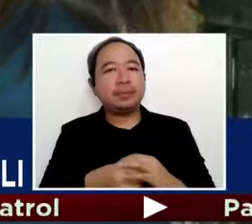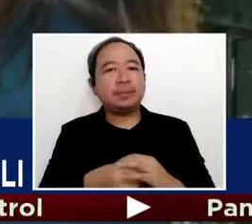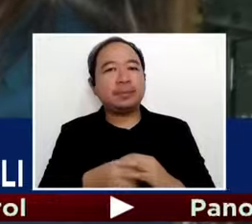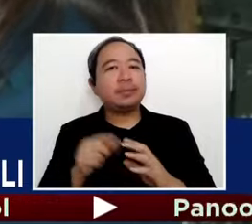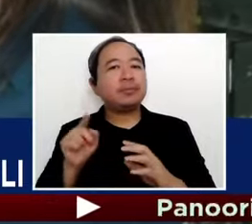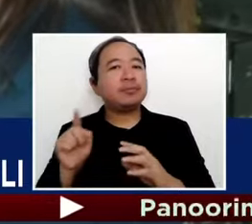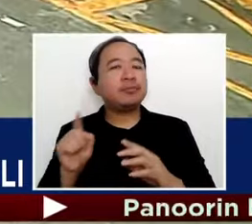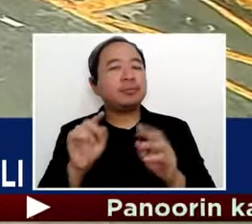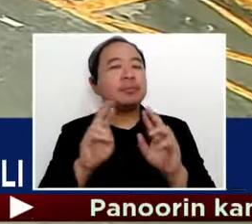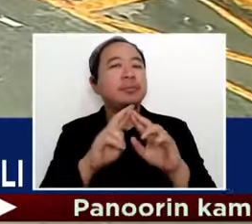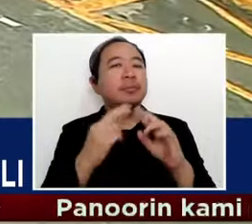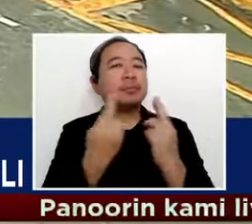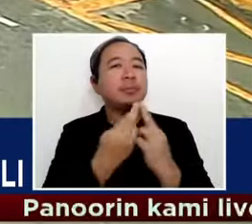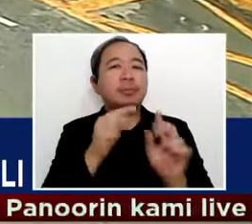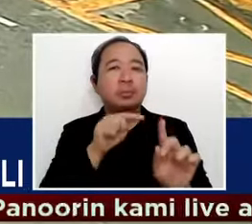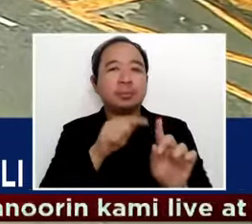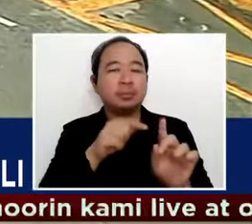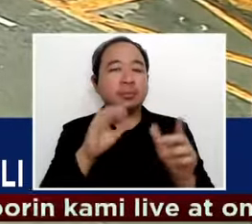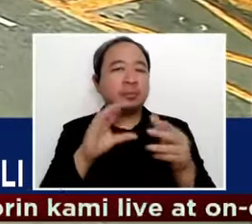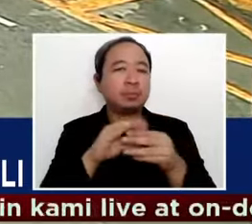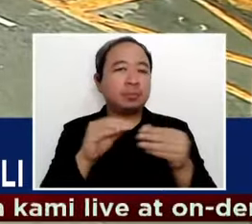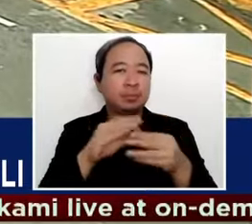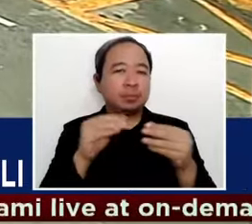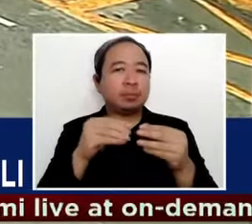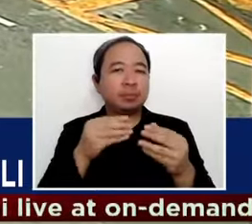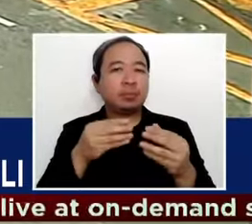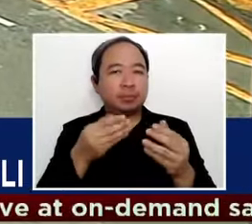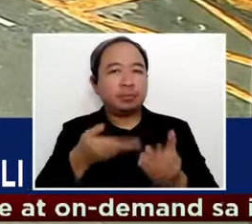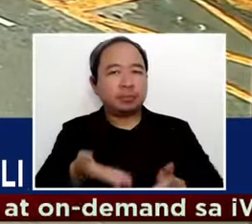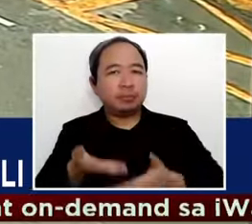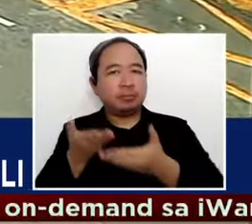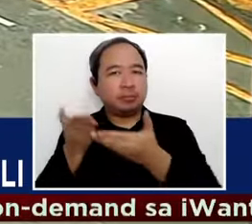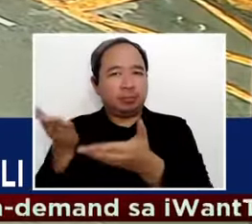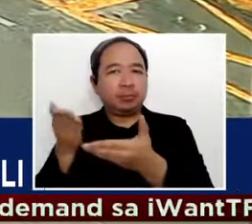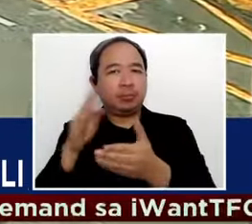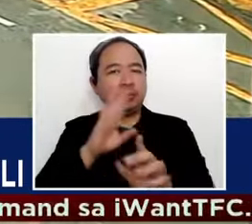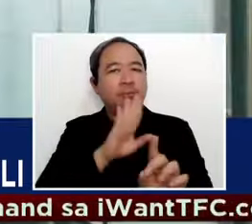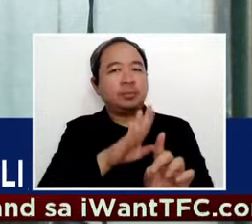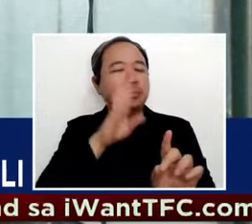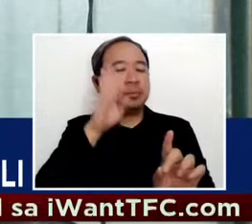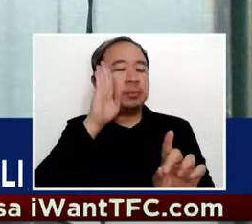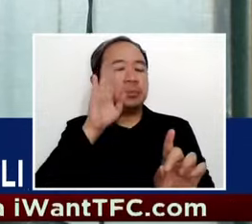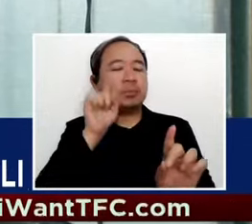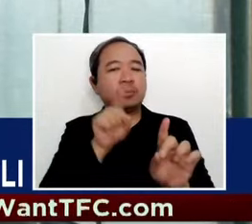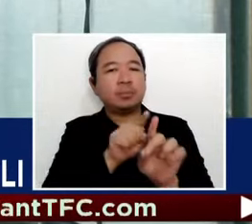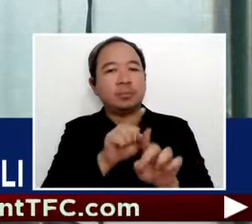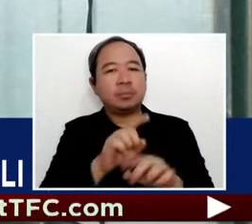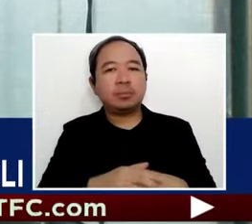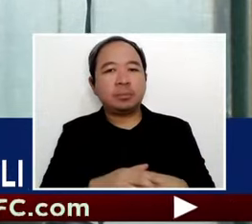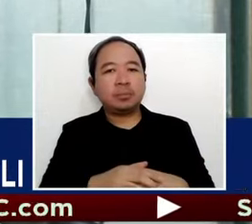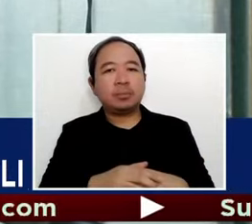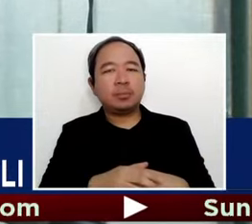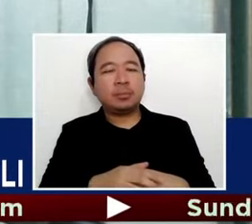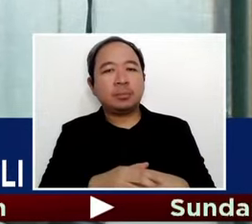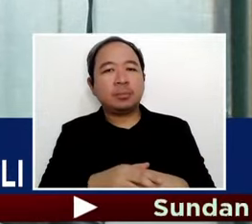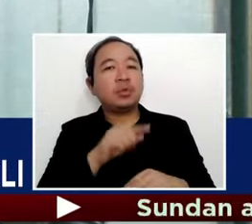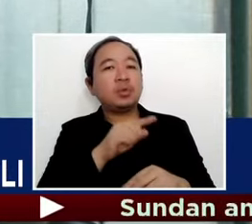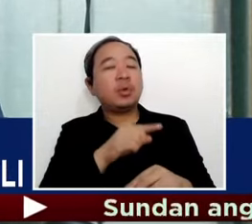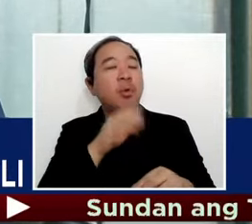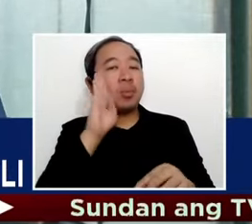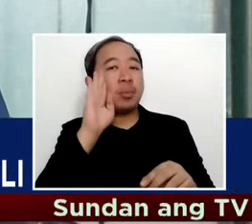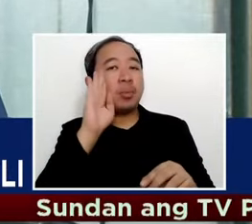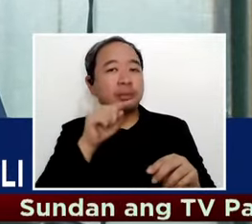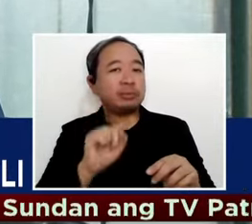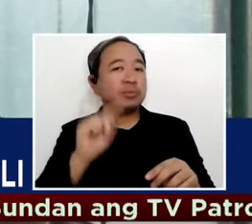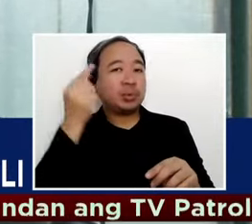ng sospek sa barangay, isusuko niya ang kanyang kapatid. Yung kuya po nung suspect, galing po siya ng Pure Gold,